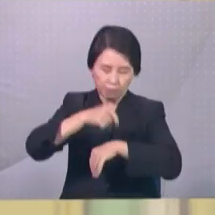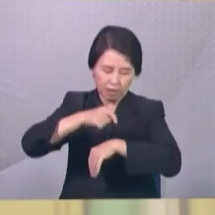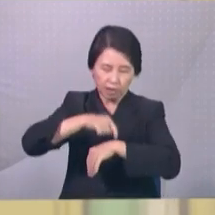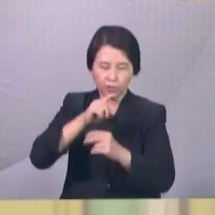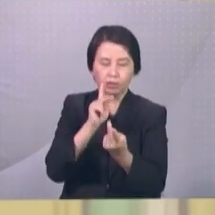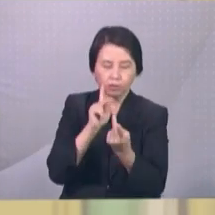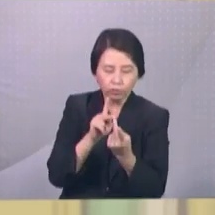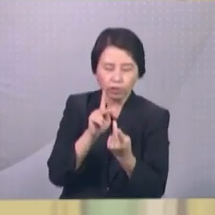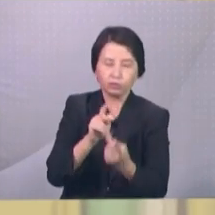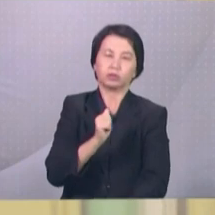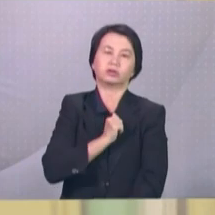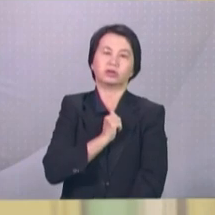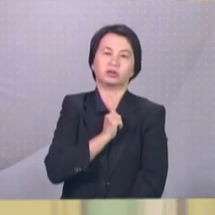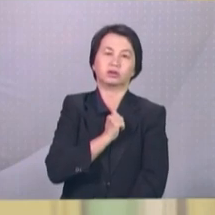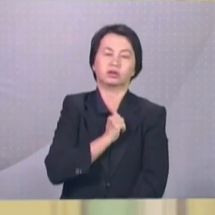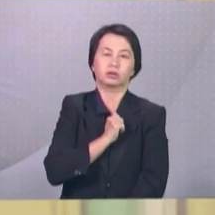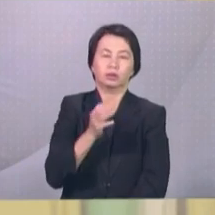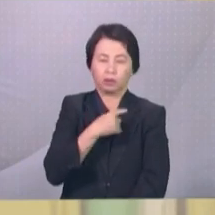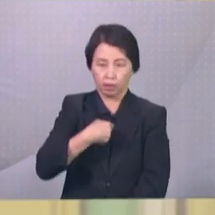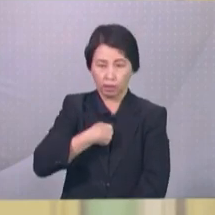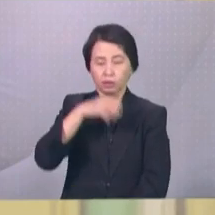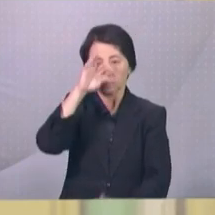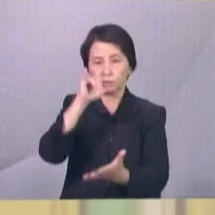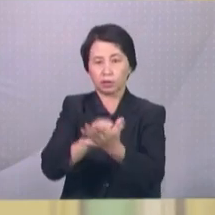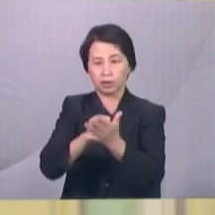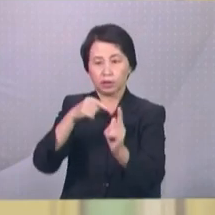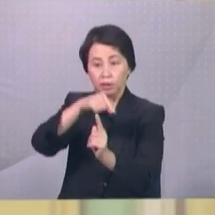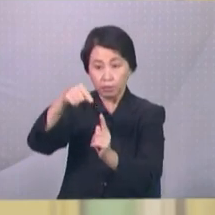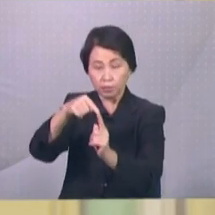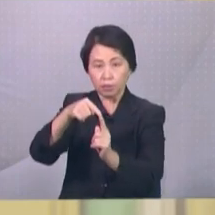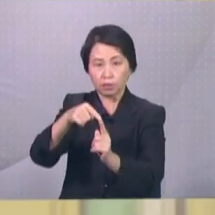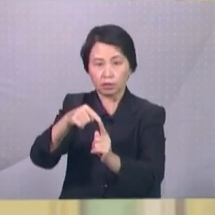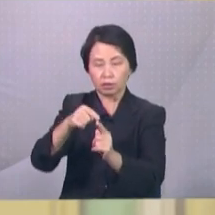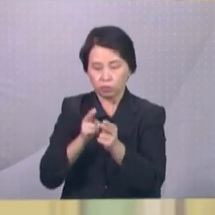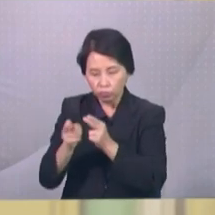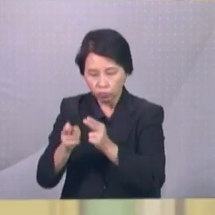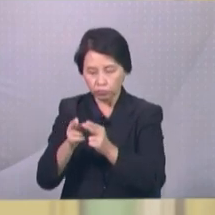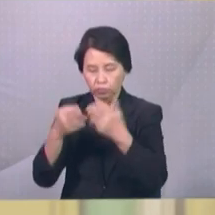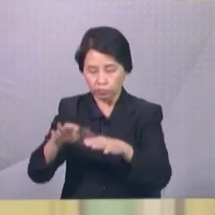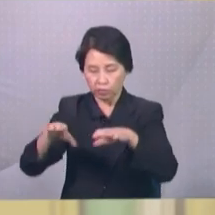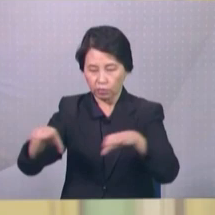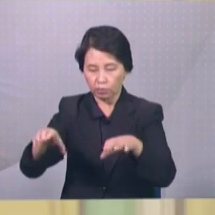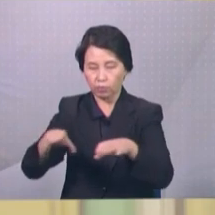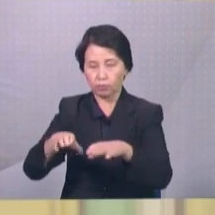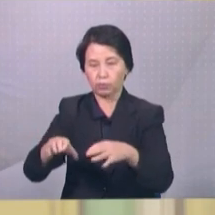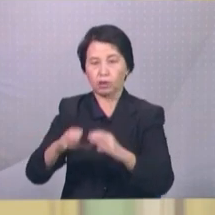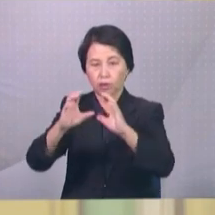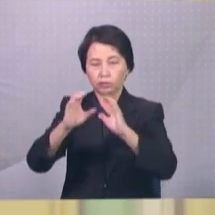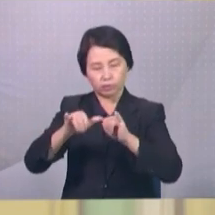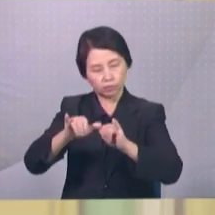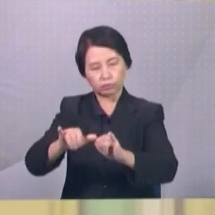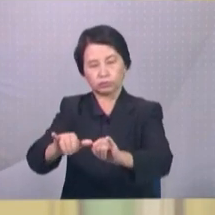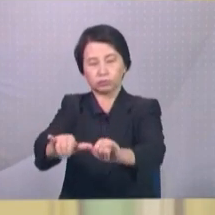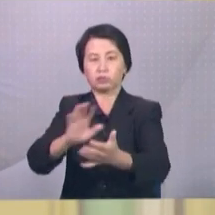untuk menyesuaikan diri. Dan saya yakin apabila beberapa usaha ini telah dilaksanakan secara